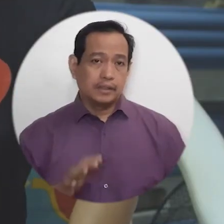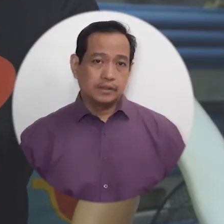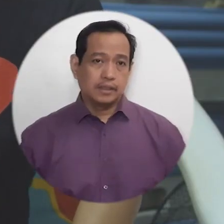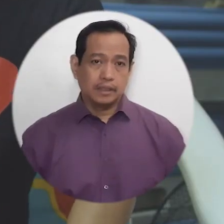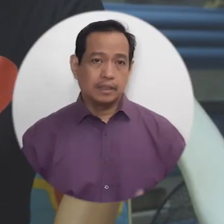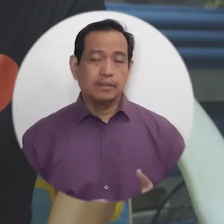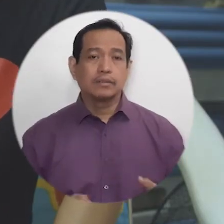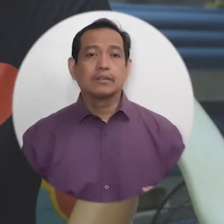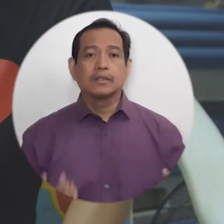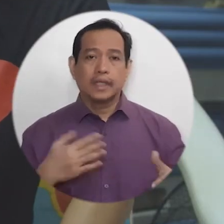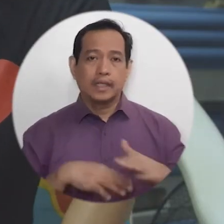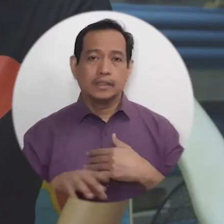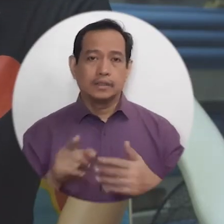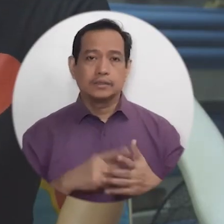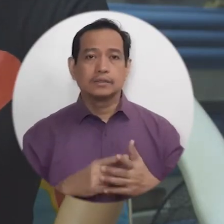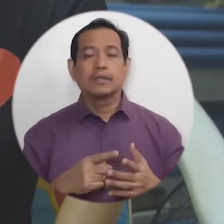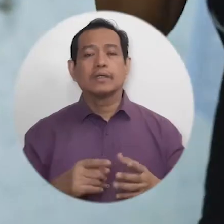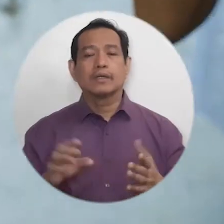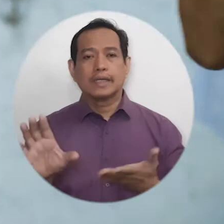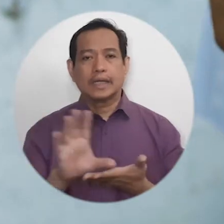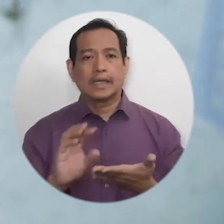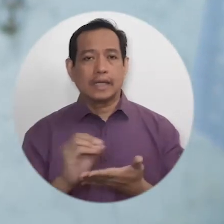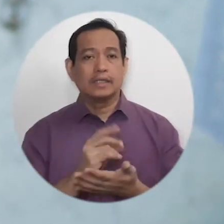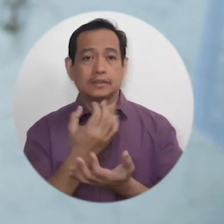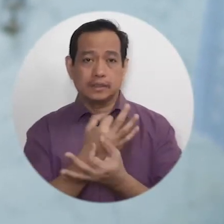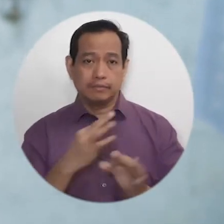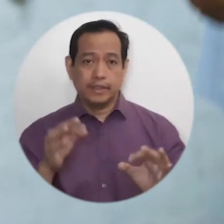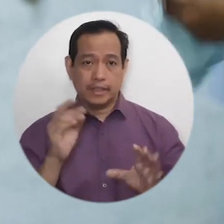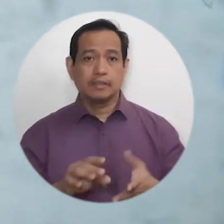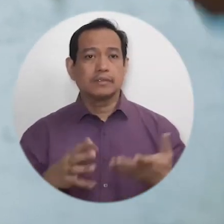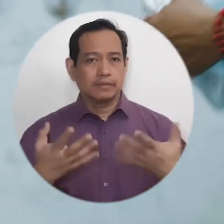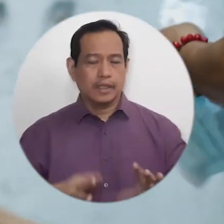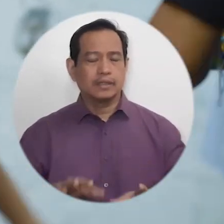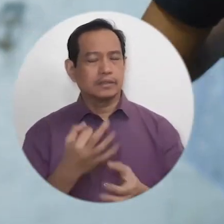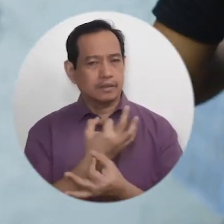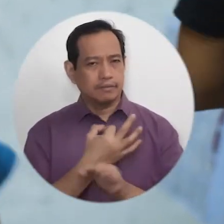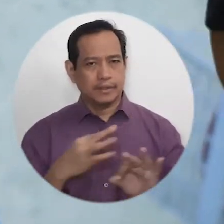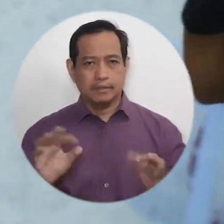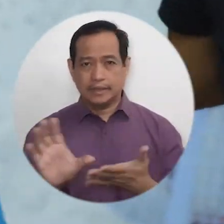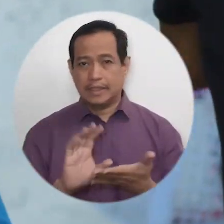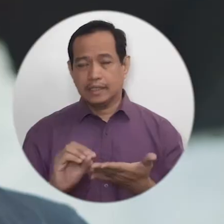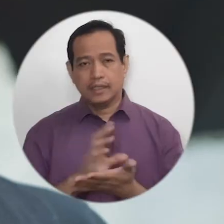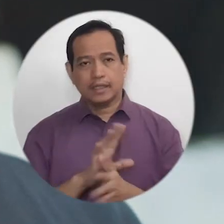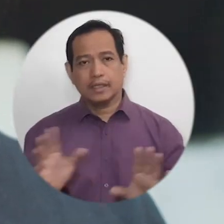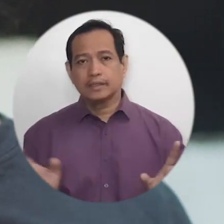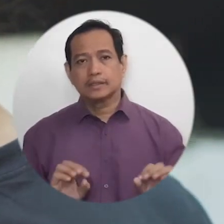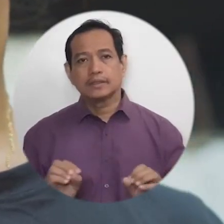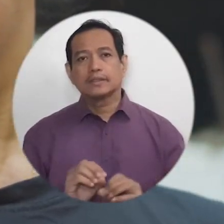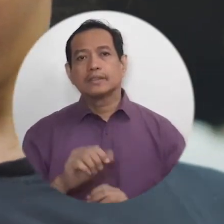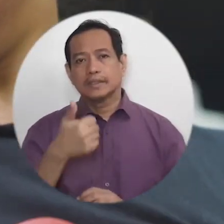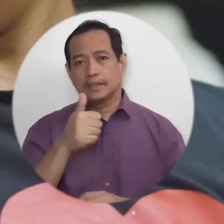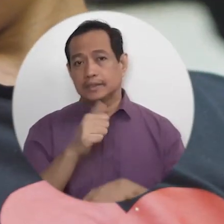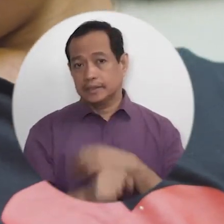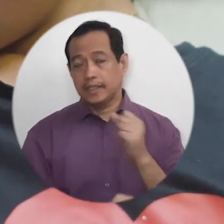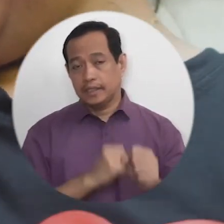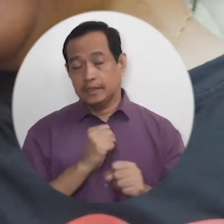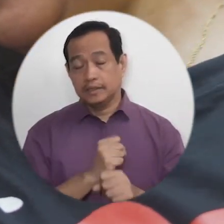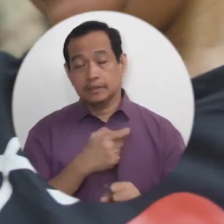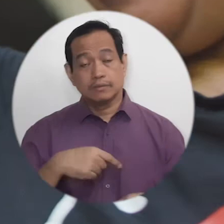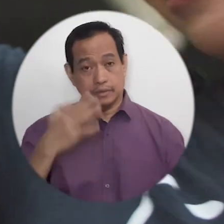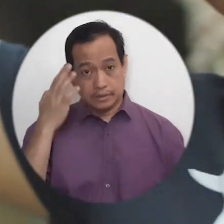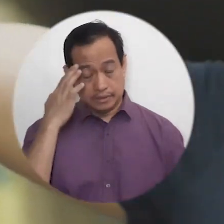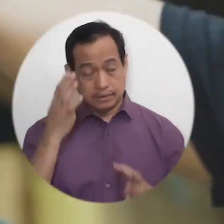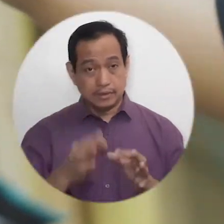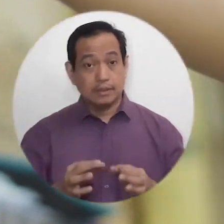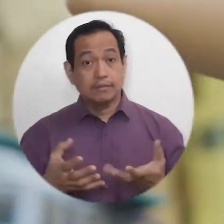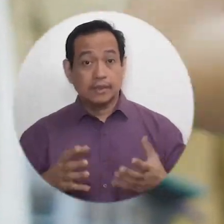po kami sa tinatawag na cancer free. Pag naging cancer free po siya, talagang mawawala na at 10 years po yun bago malaman na cancer